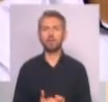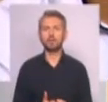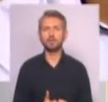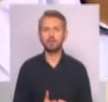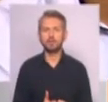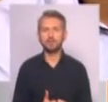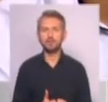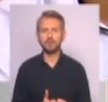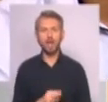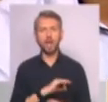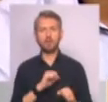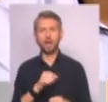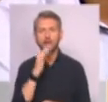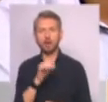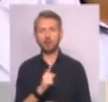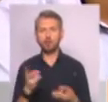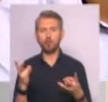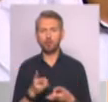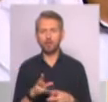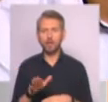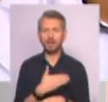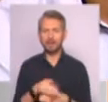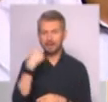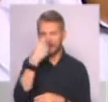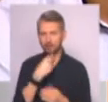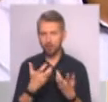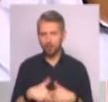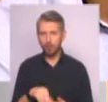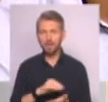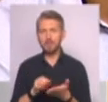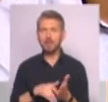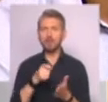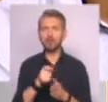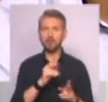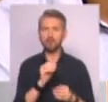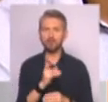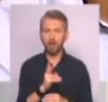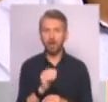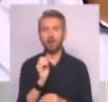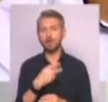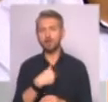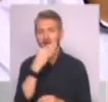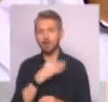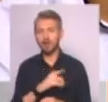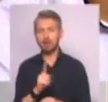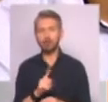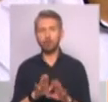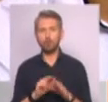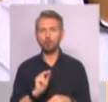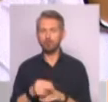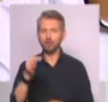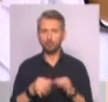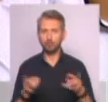Здравствуйте. Адвокат сказав, що нужно розділити лісовий счет, написать заявление в ЖЭК. А в ЖЭКе мне сказали, что это только через суд